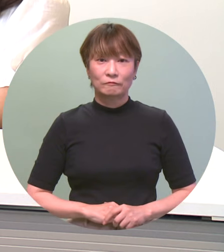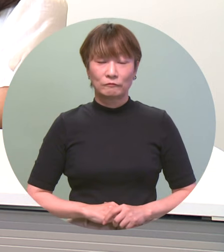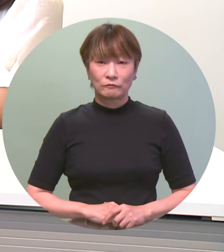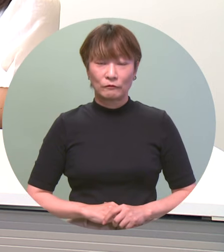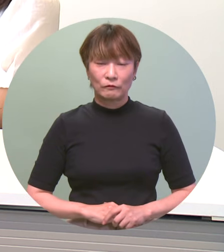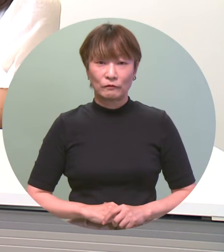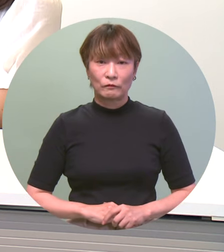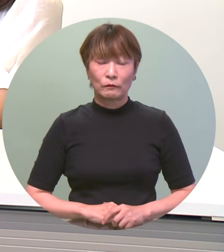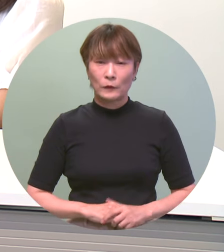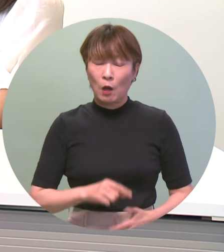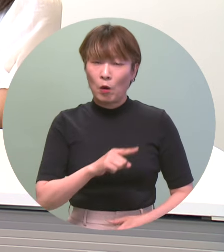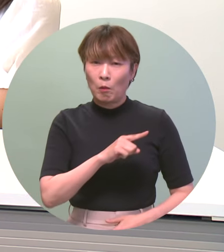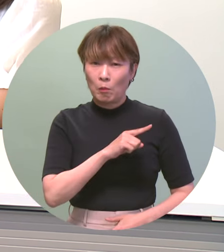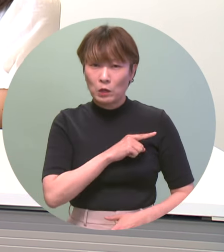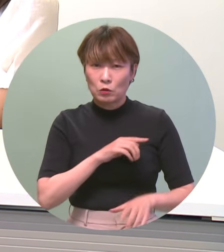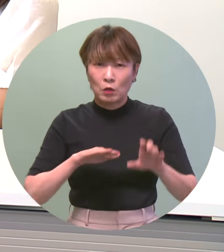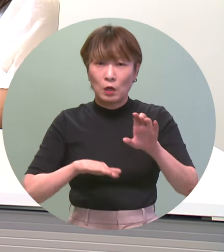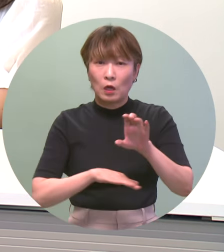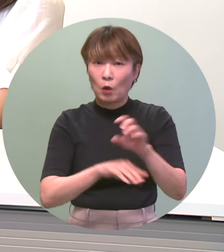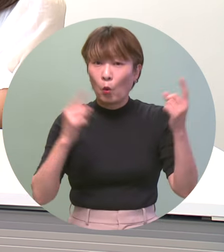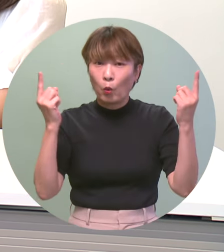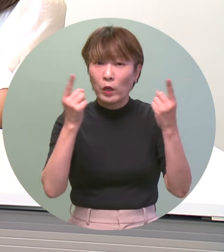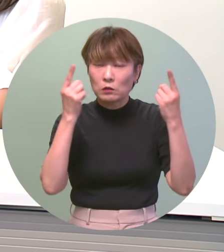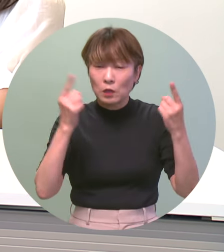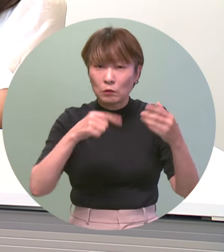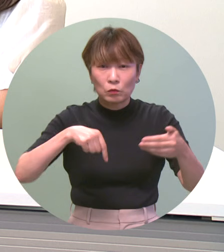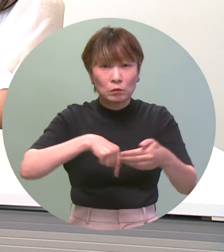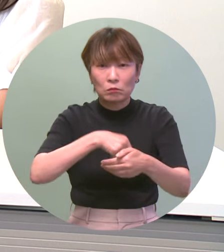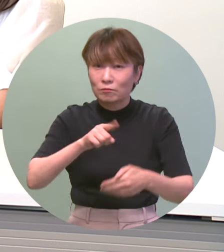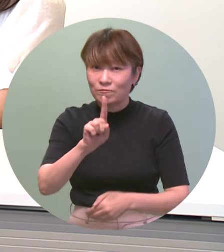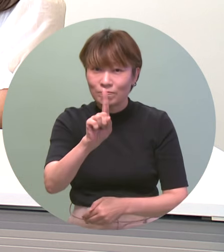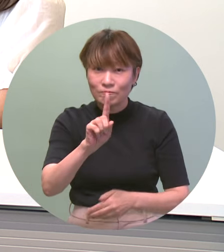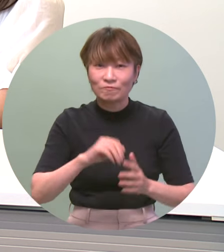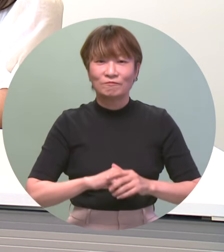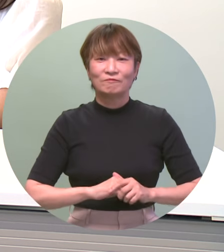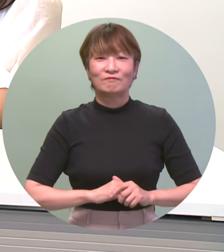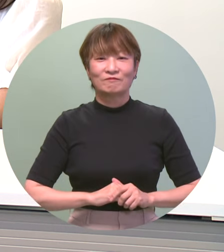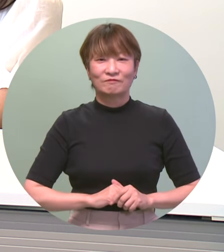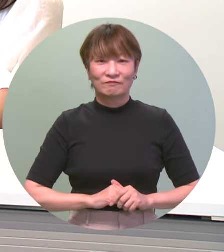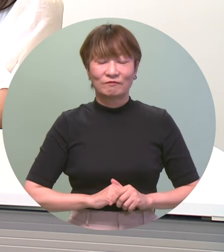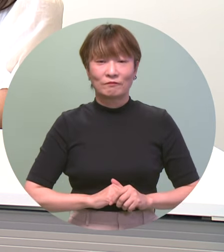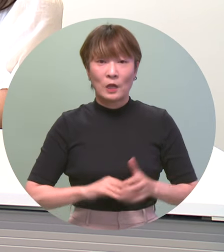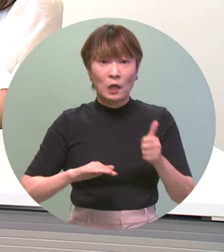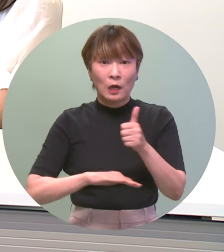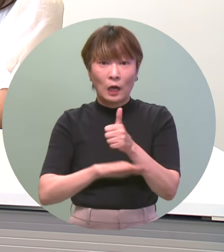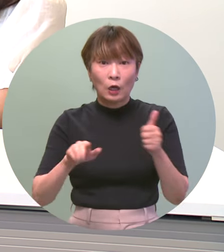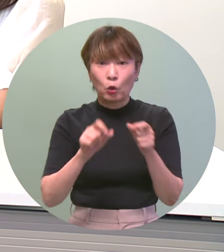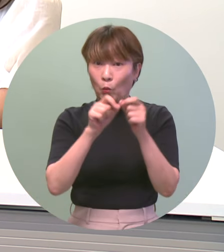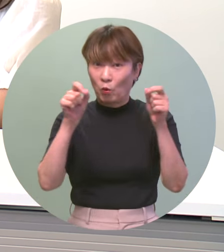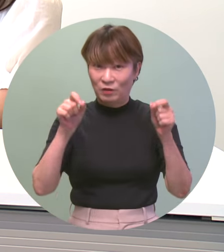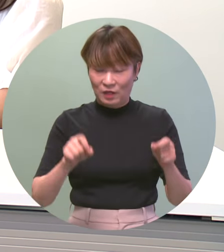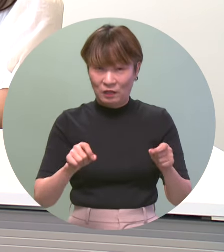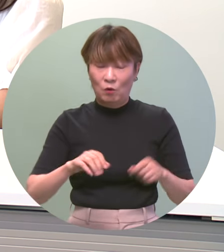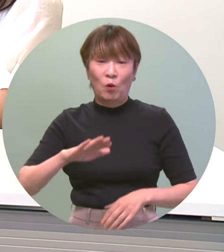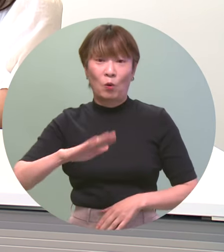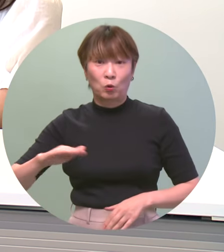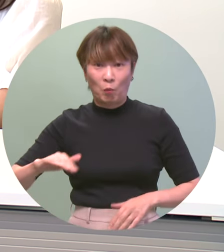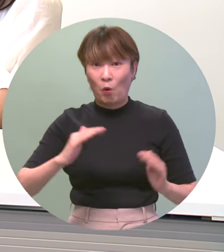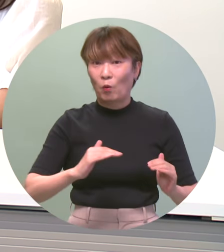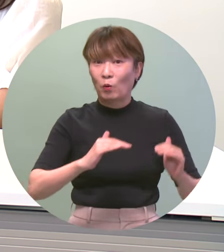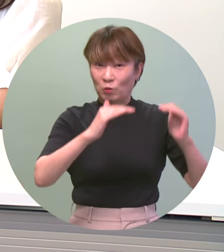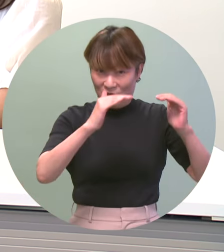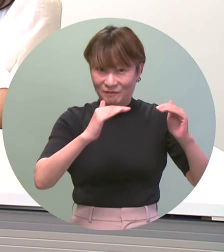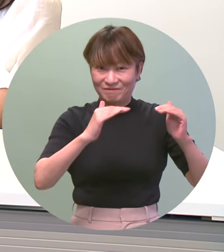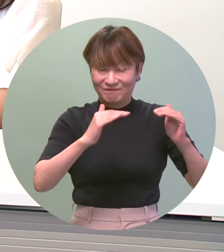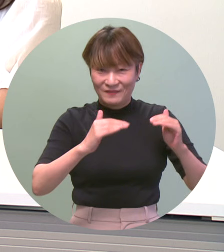坂口さん、まずエコフェスタとはどのようなイベントなんでしょうか？ はい、環境問題について子どもから大人